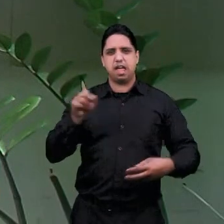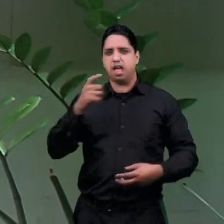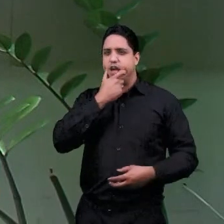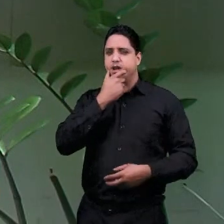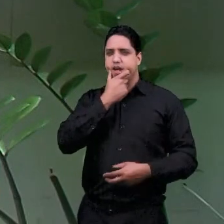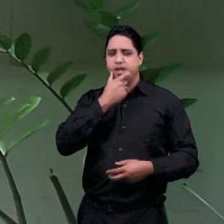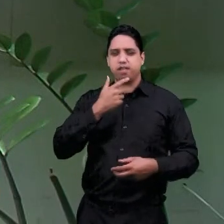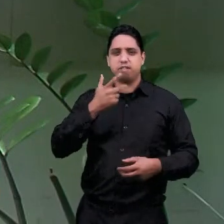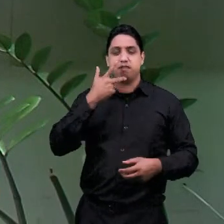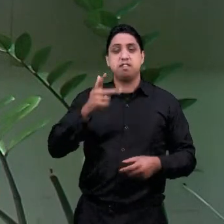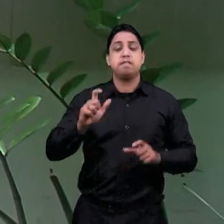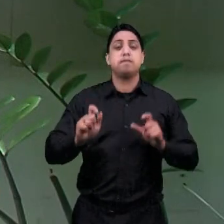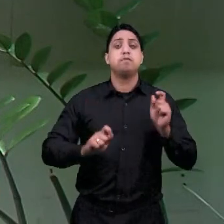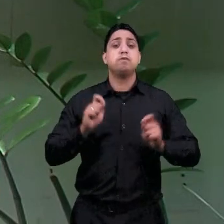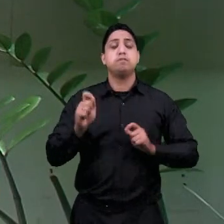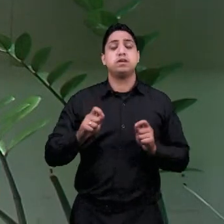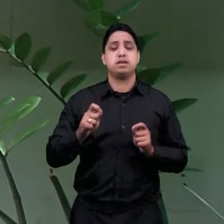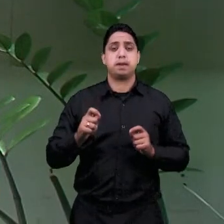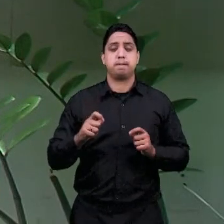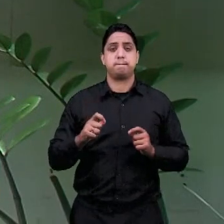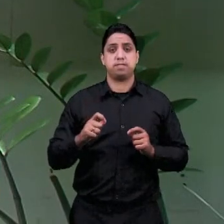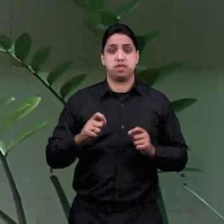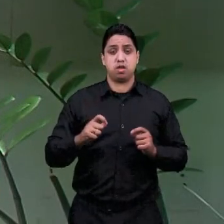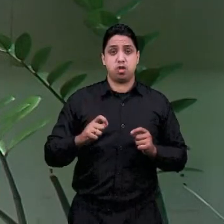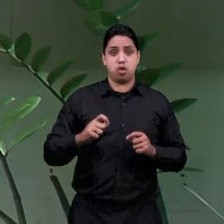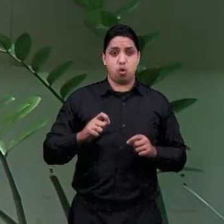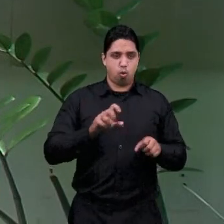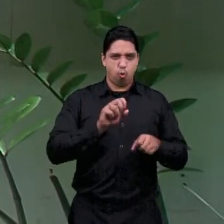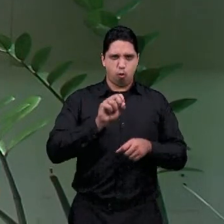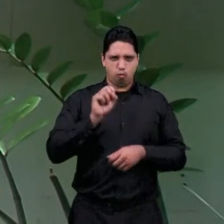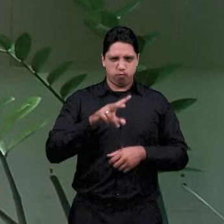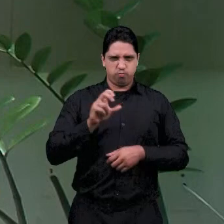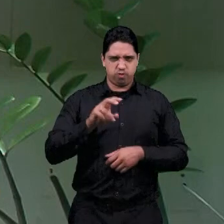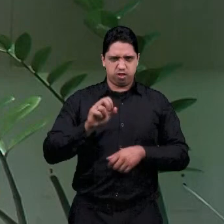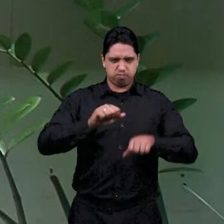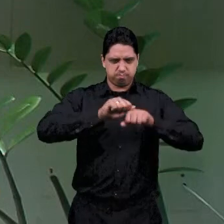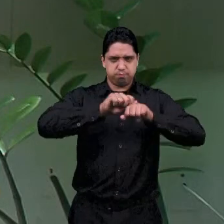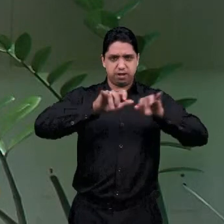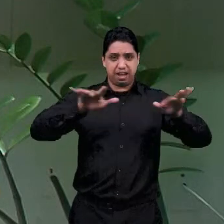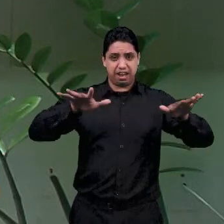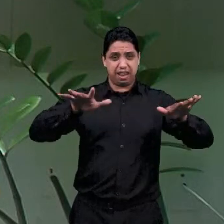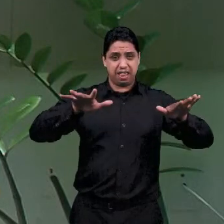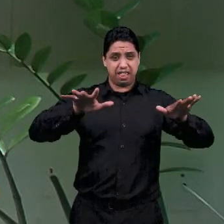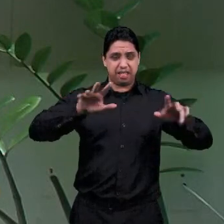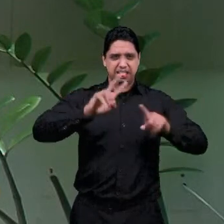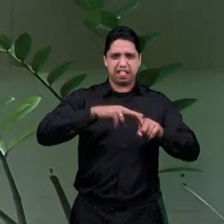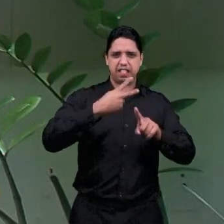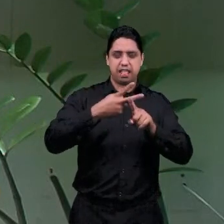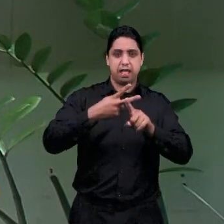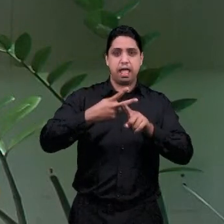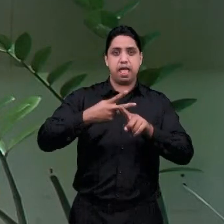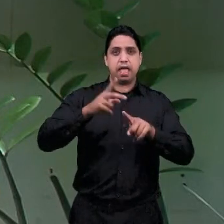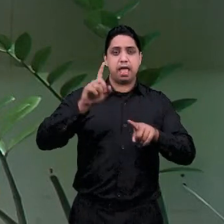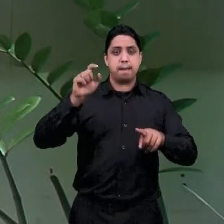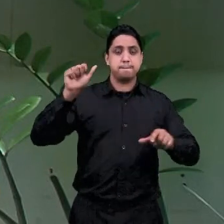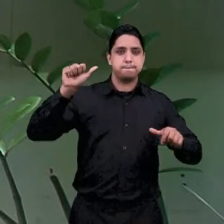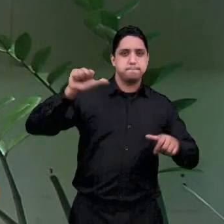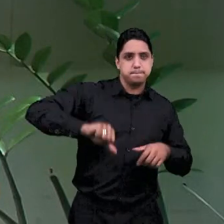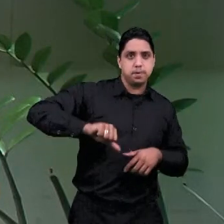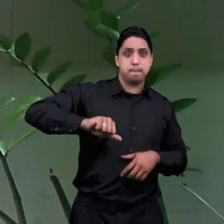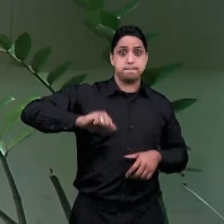que ce virus qui est en train de muter maintenant, il est